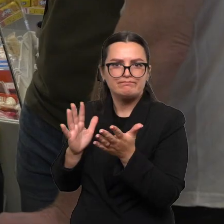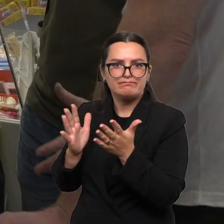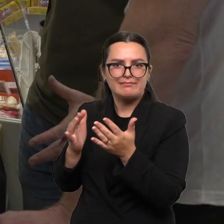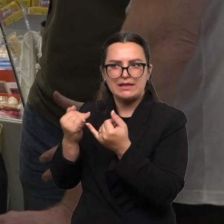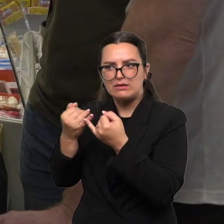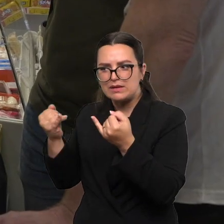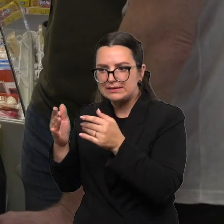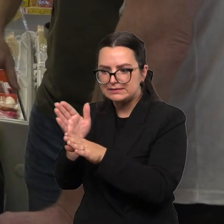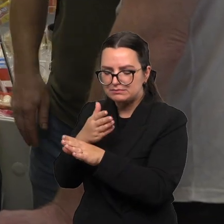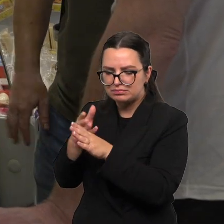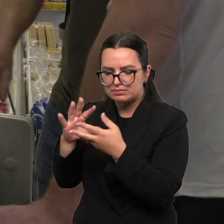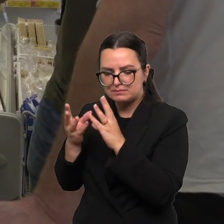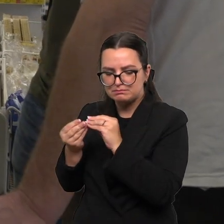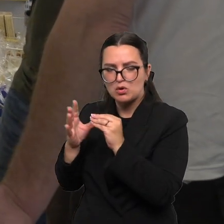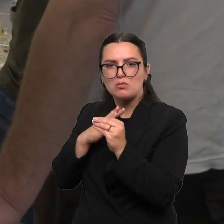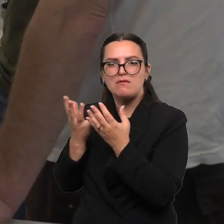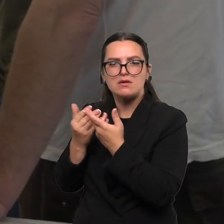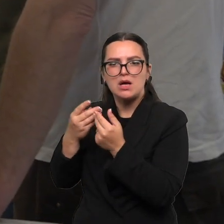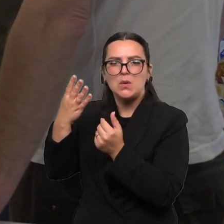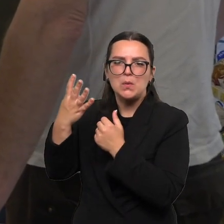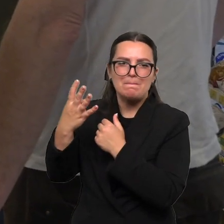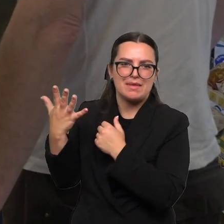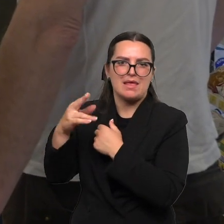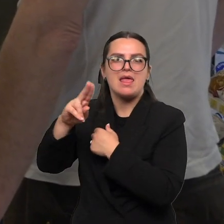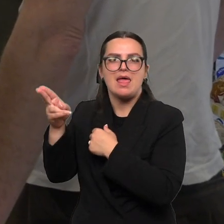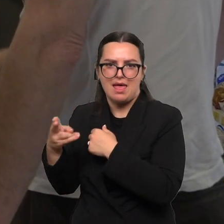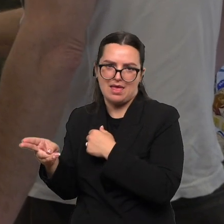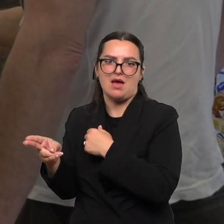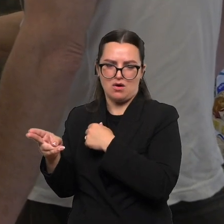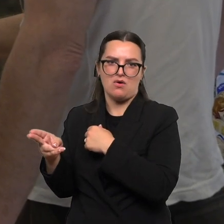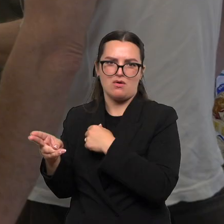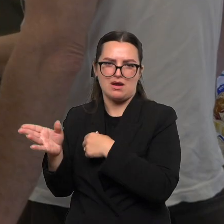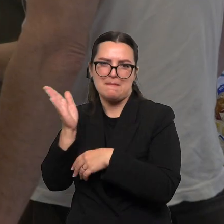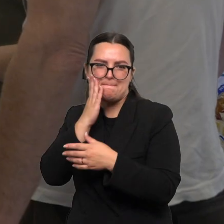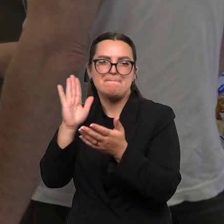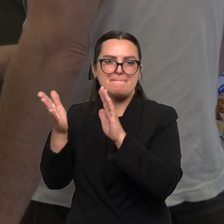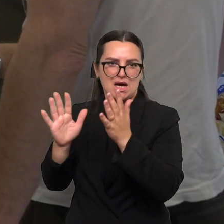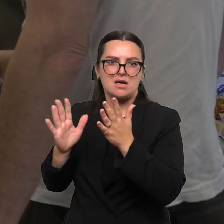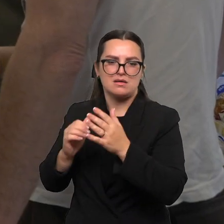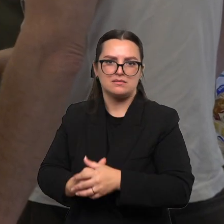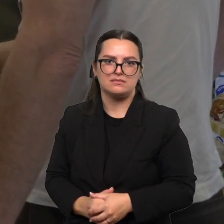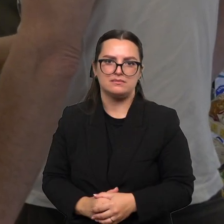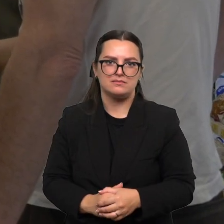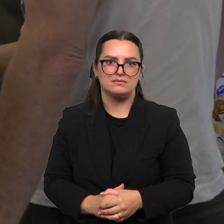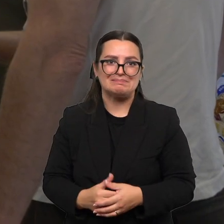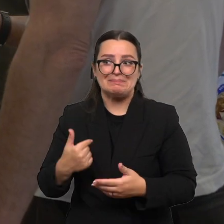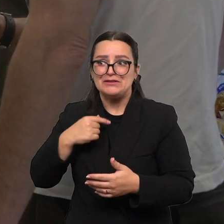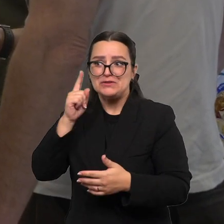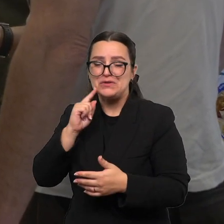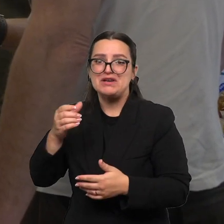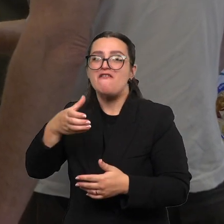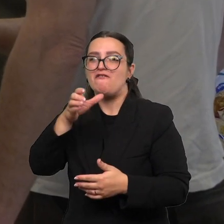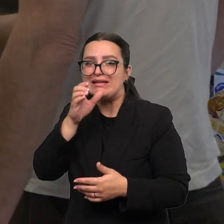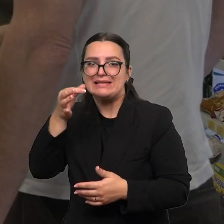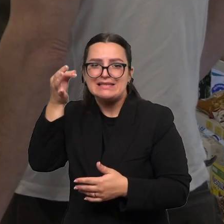atskirai su laidais beveik 40 kažkur 5 eurai. Tai mes net netaikom į tokią sumą, bet ketintumėm vandens, o